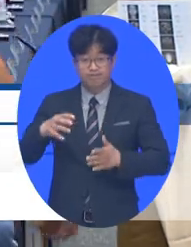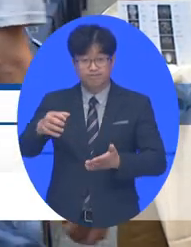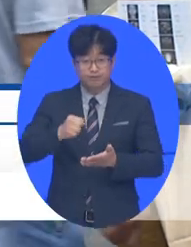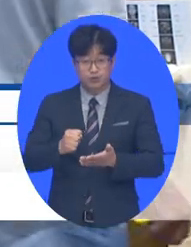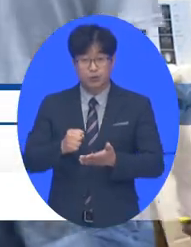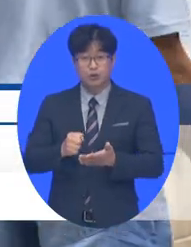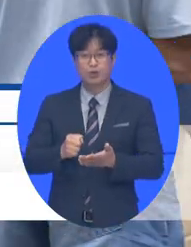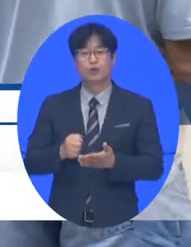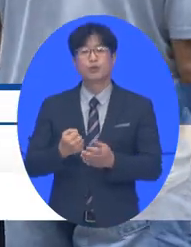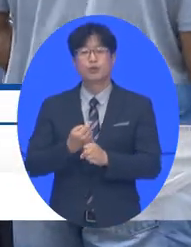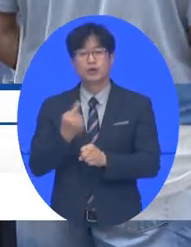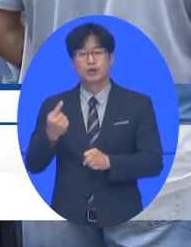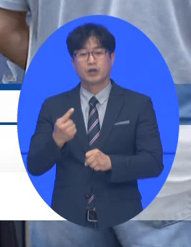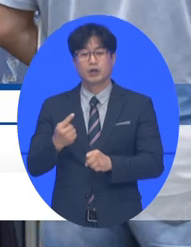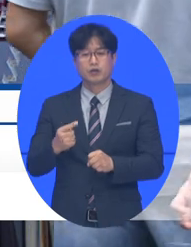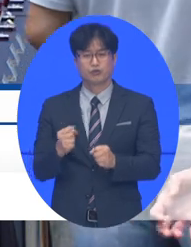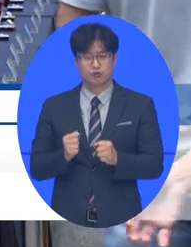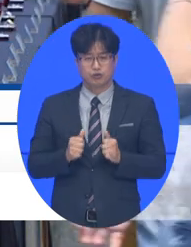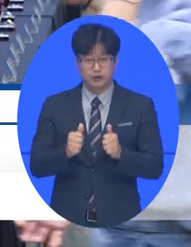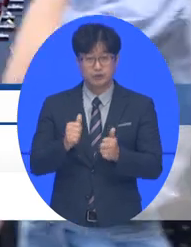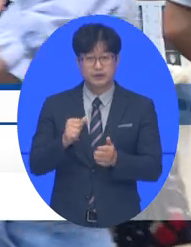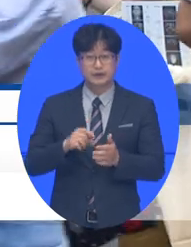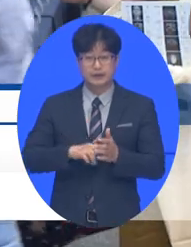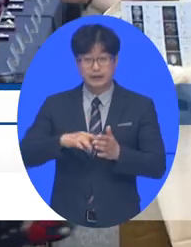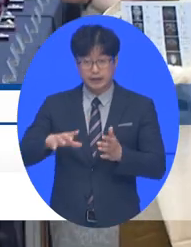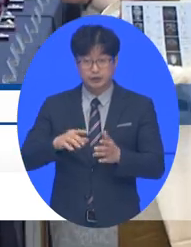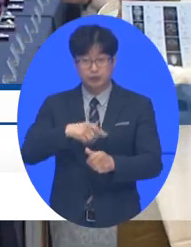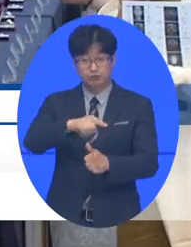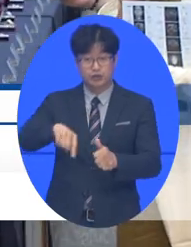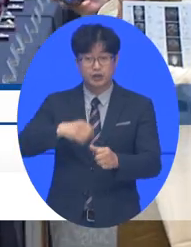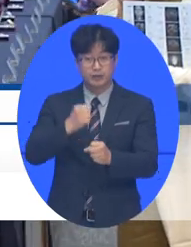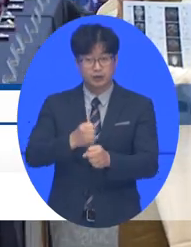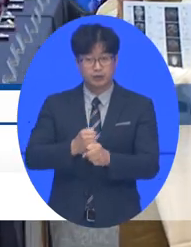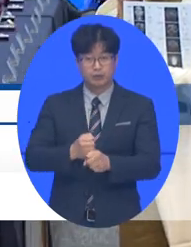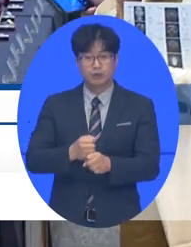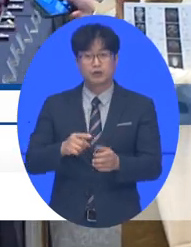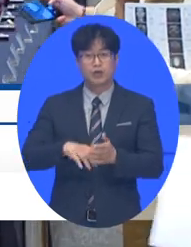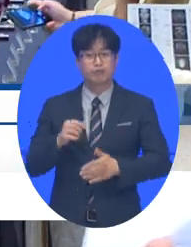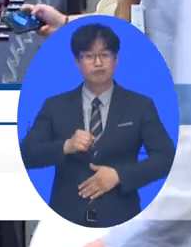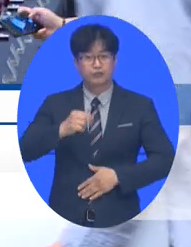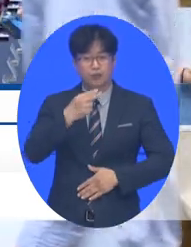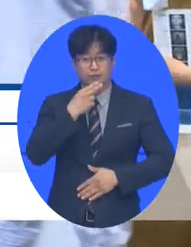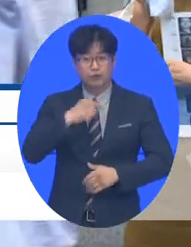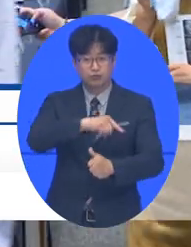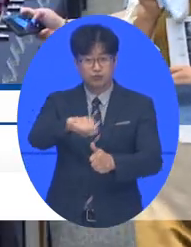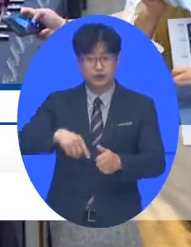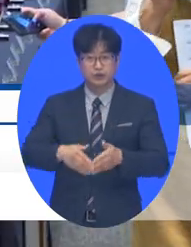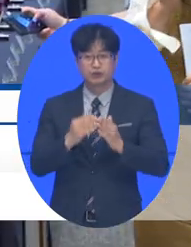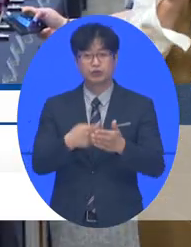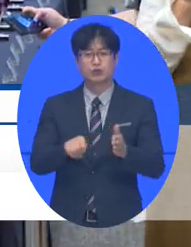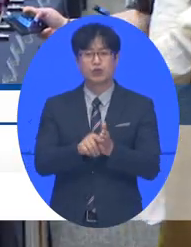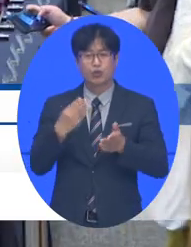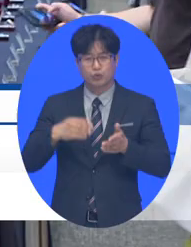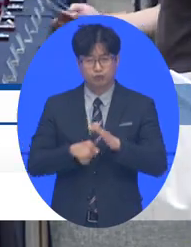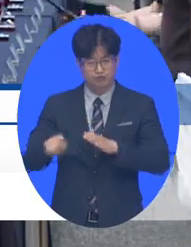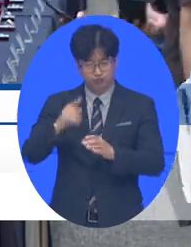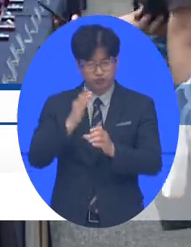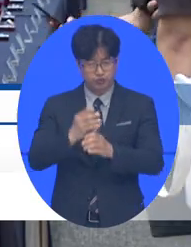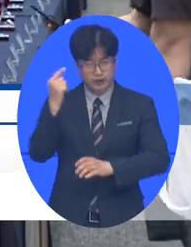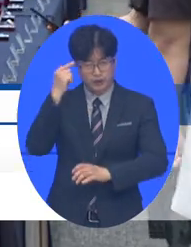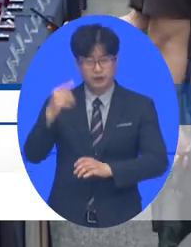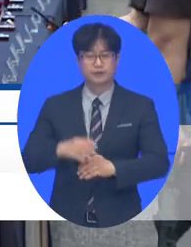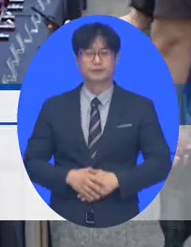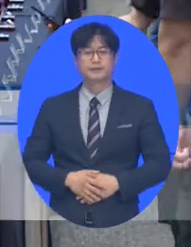이러한 성실 납세 분위기를 체납자가 없는 그런 어떤 납세 분위기를 조성하기 위해서 이들이 경기도가 앞장서고